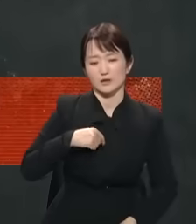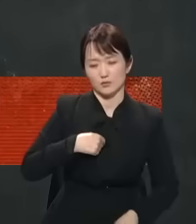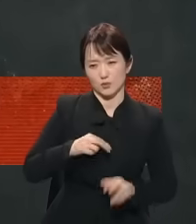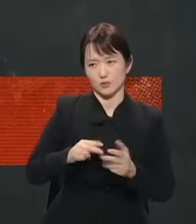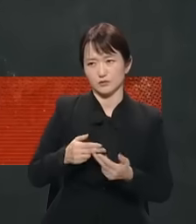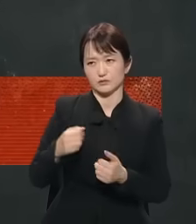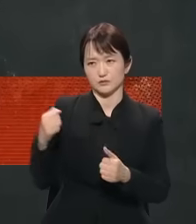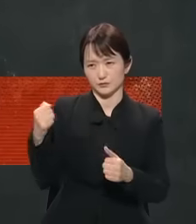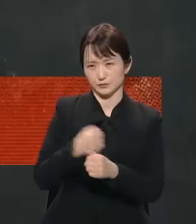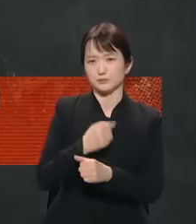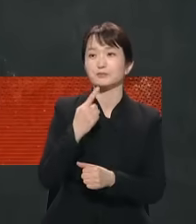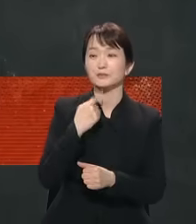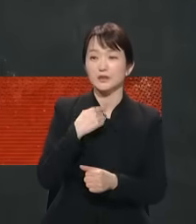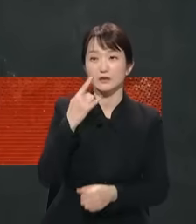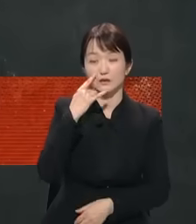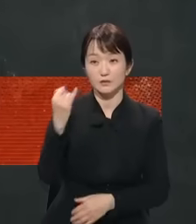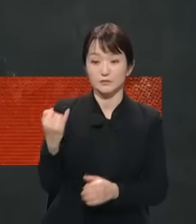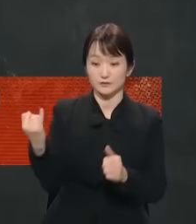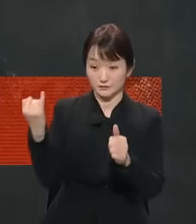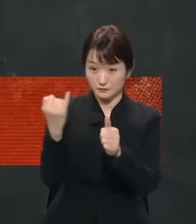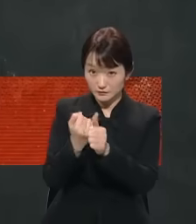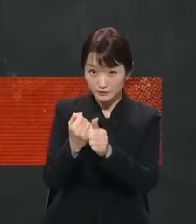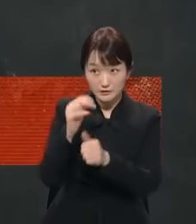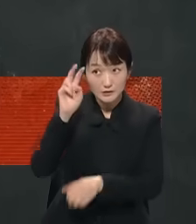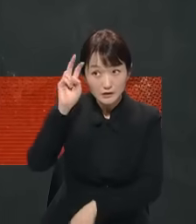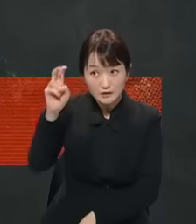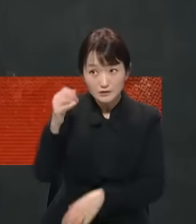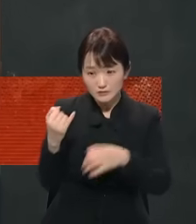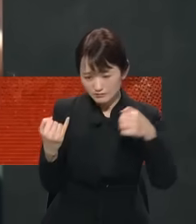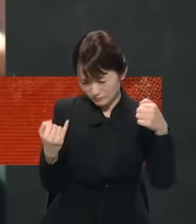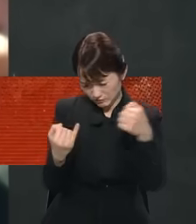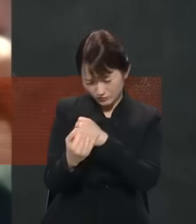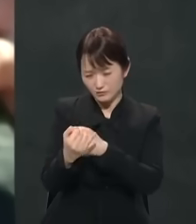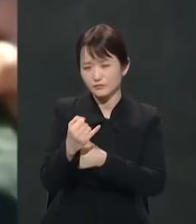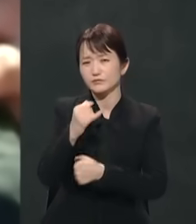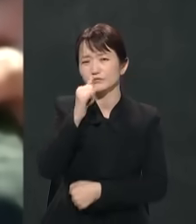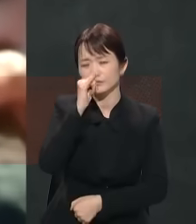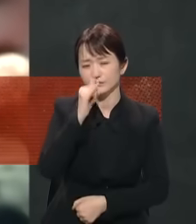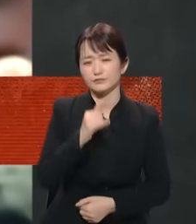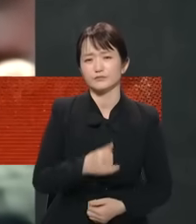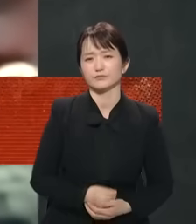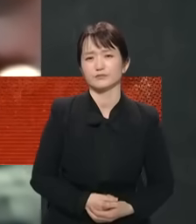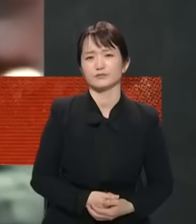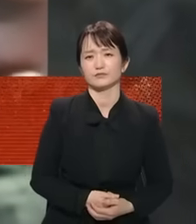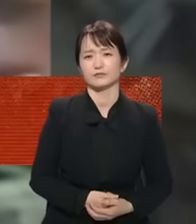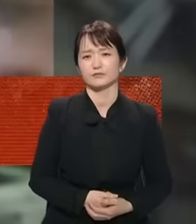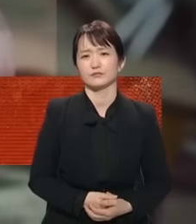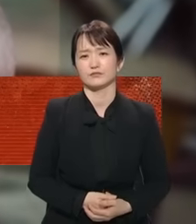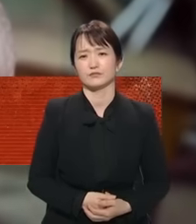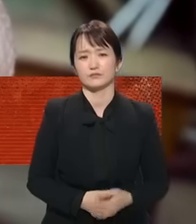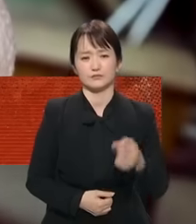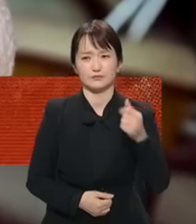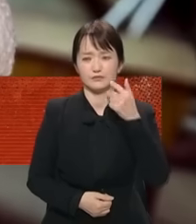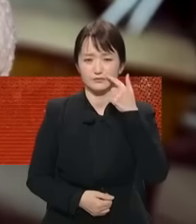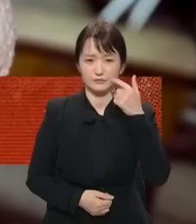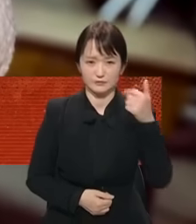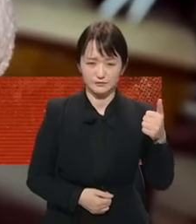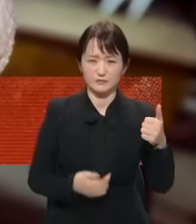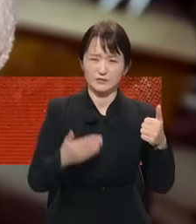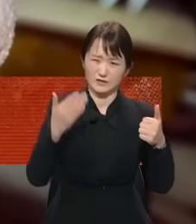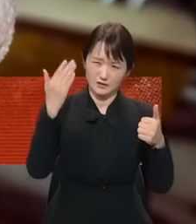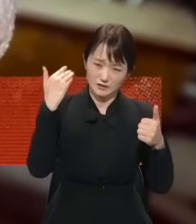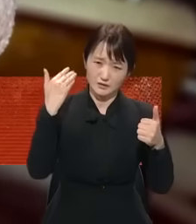합니다. 아이고. 어머니가 시집 온 지 20일 만에 폭행을 당한 또 전력도 있다고 한 거 봤을 때는 그 작은 아버지가